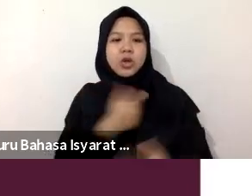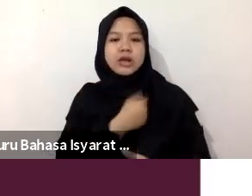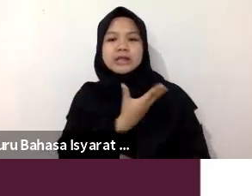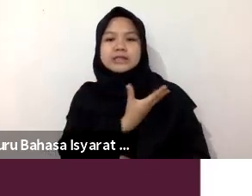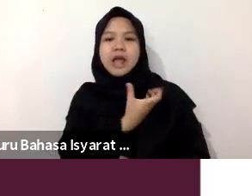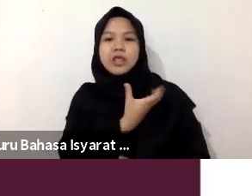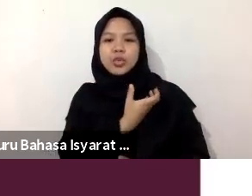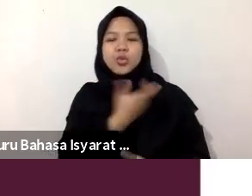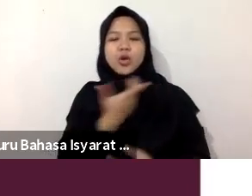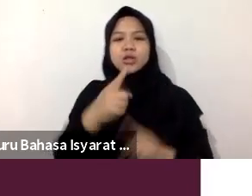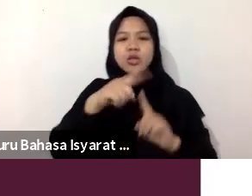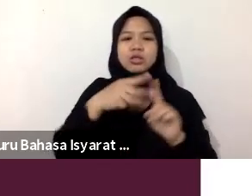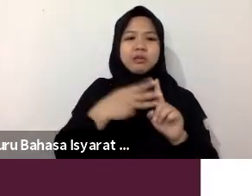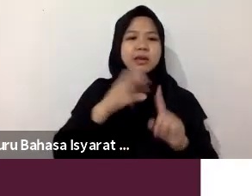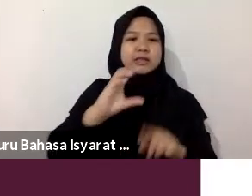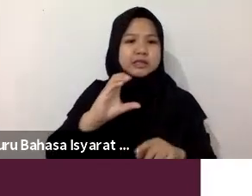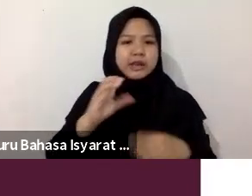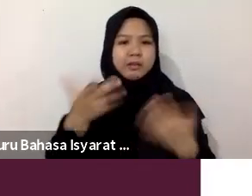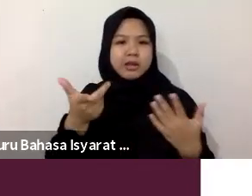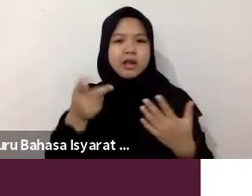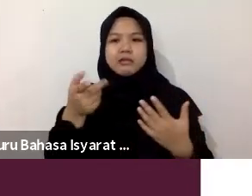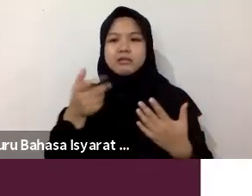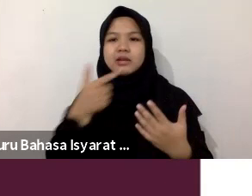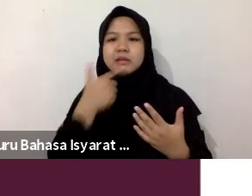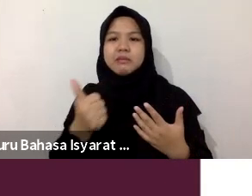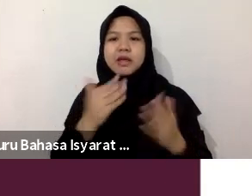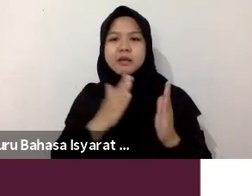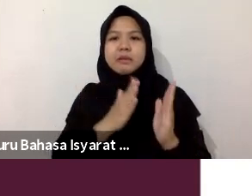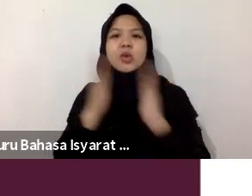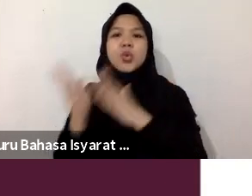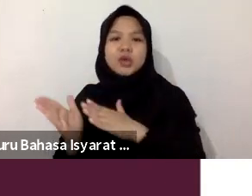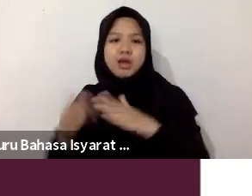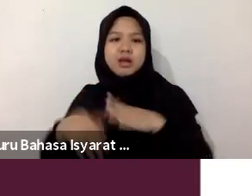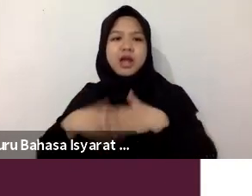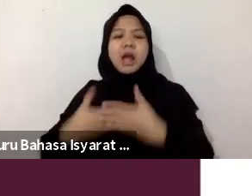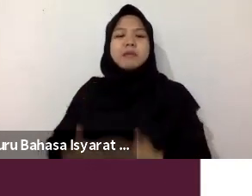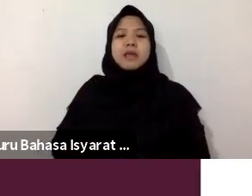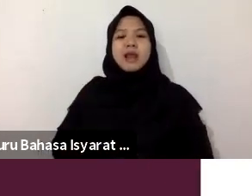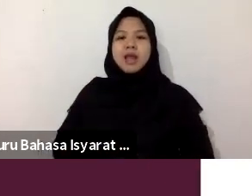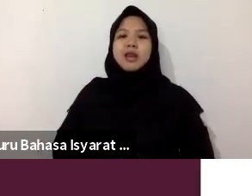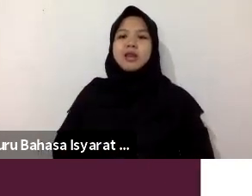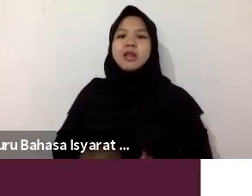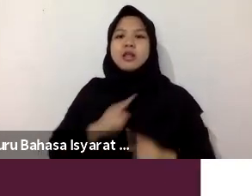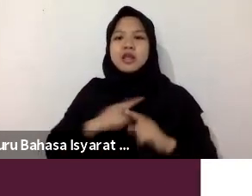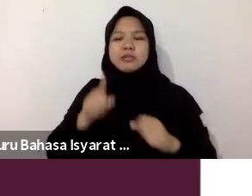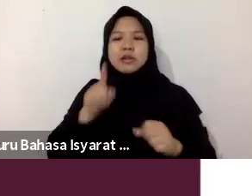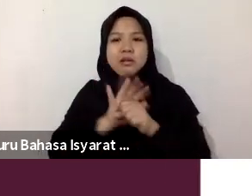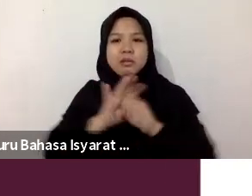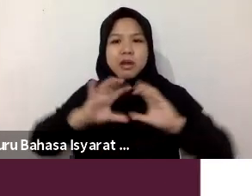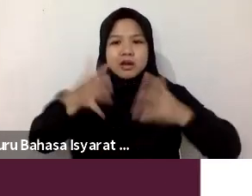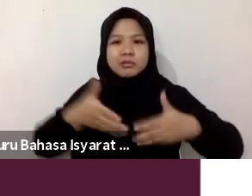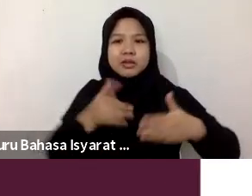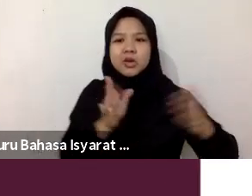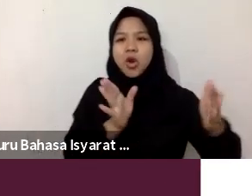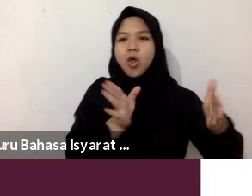TBC, atau apalagi yang harusnya dia sebaiknya menunda kehamilan, tetapi karena pandemi, katanya lockdown,